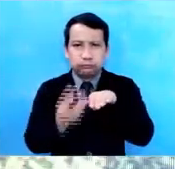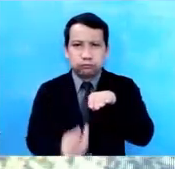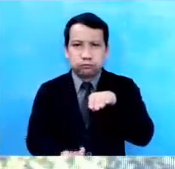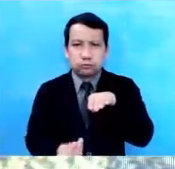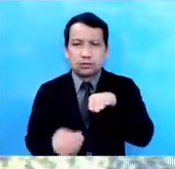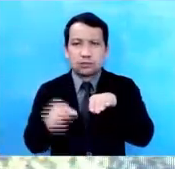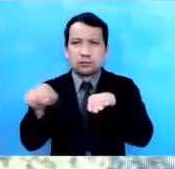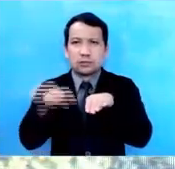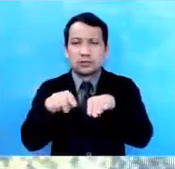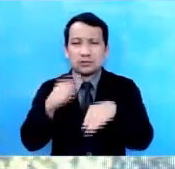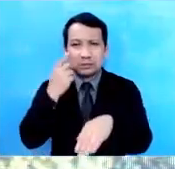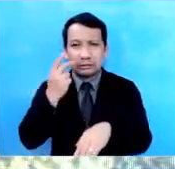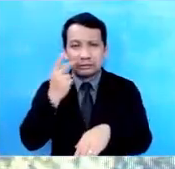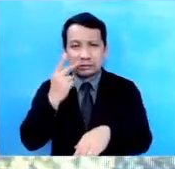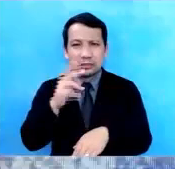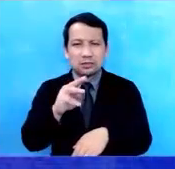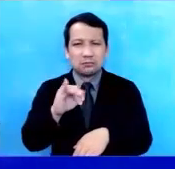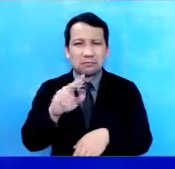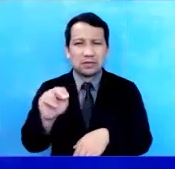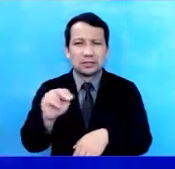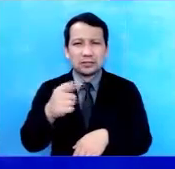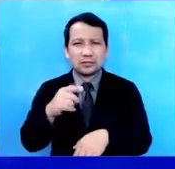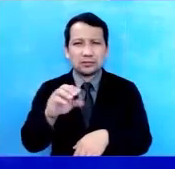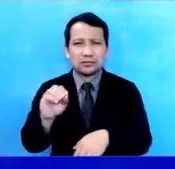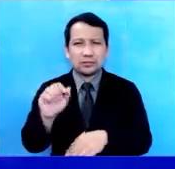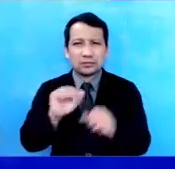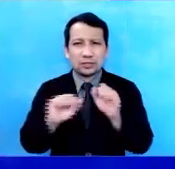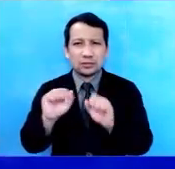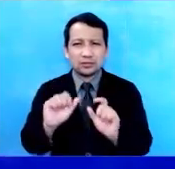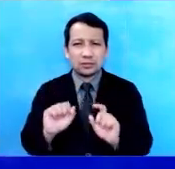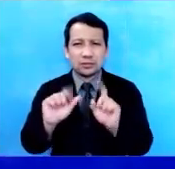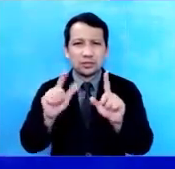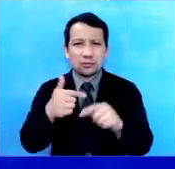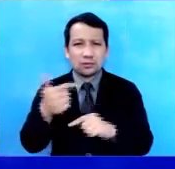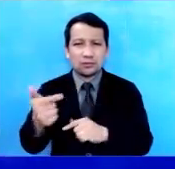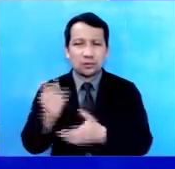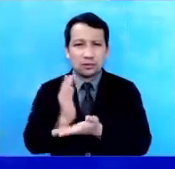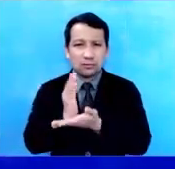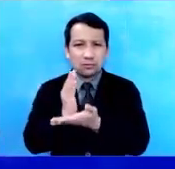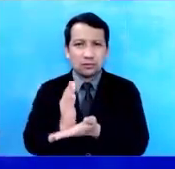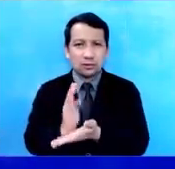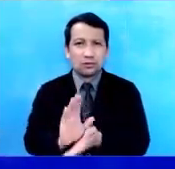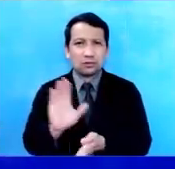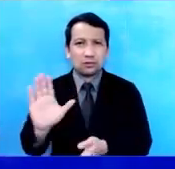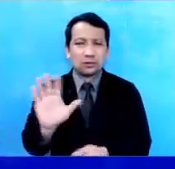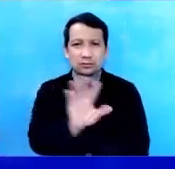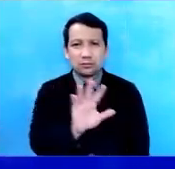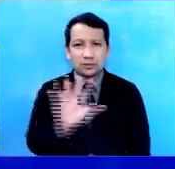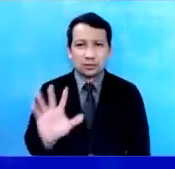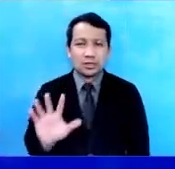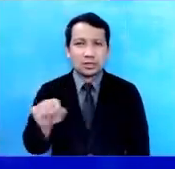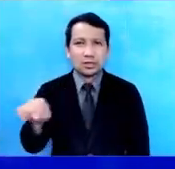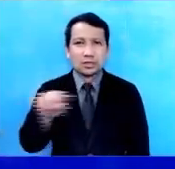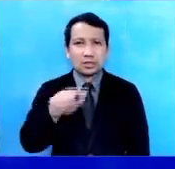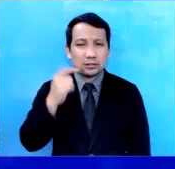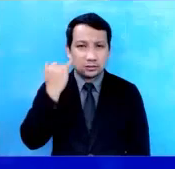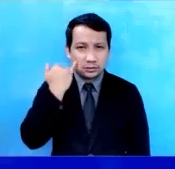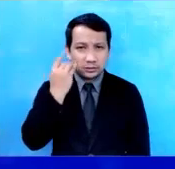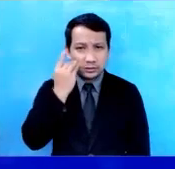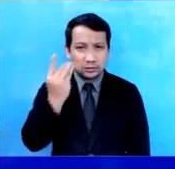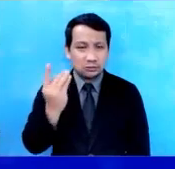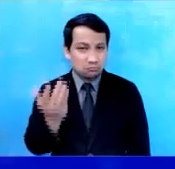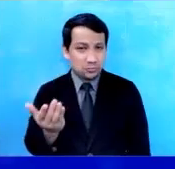Mines and Geosciences Bureau. Kaugnay niyan, live mula sa Boracay, nasa frontline ng balitang niya si Jenny Dongon.